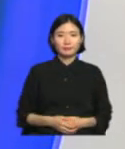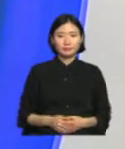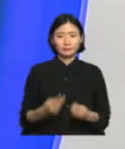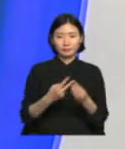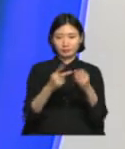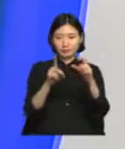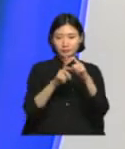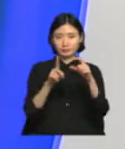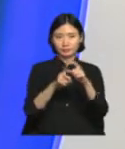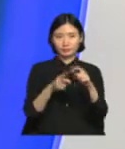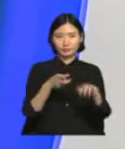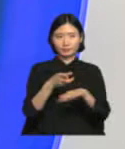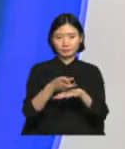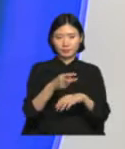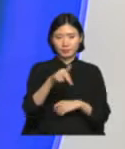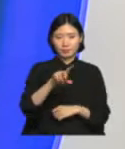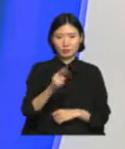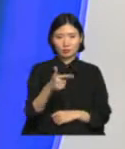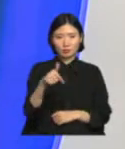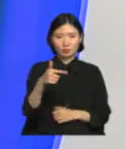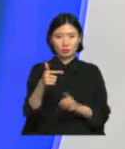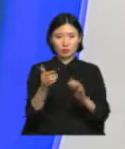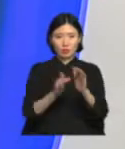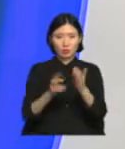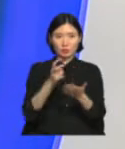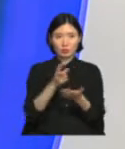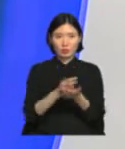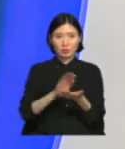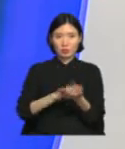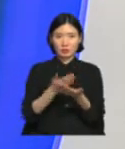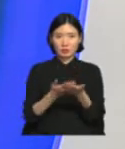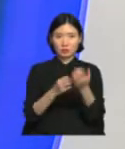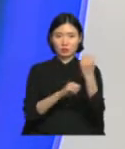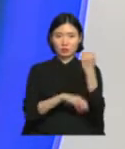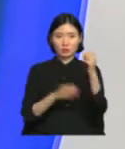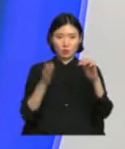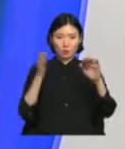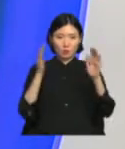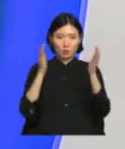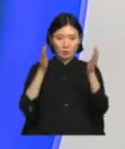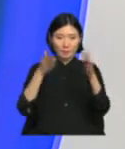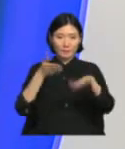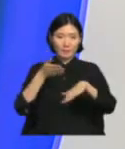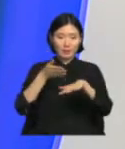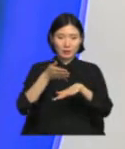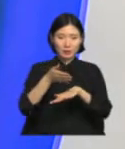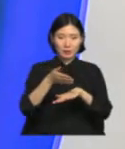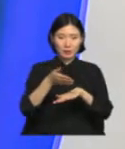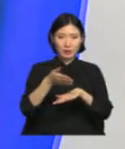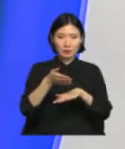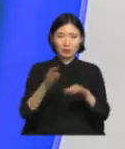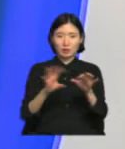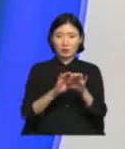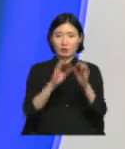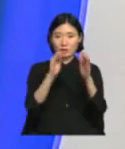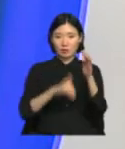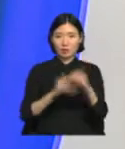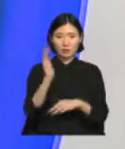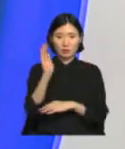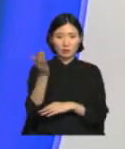번째 키워드는 버스 중공영제 개선 기본 방향입니다. 서울시가 지난 13일 관련 내용을